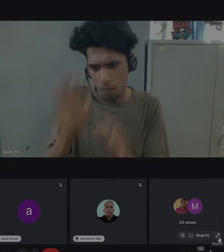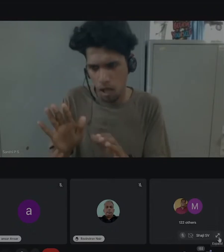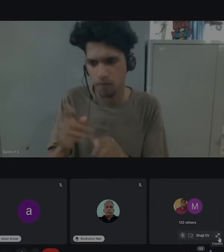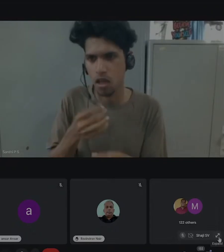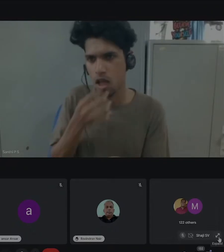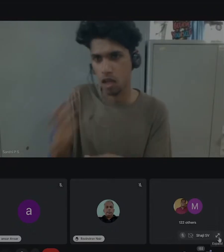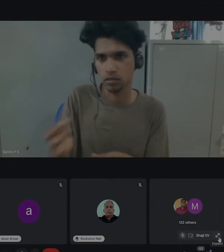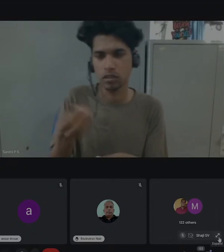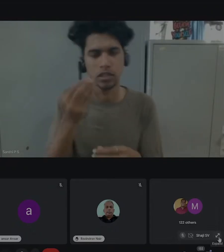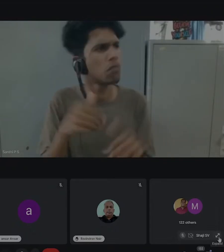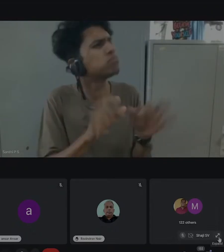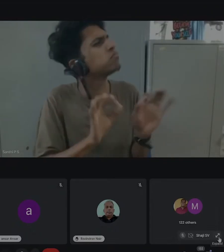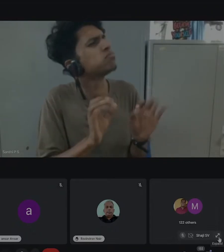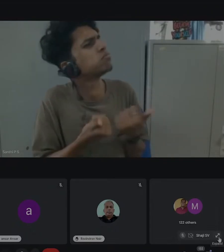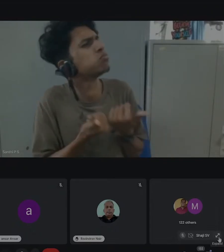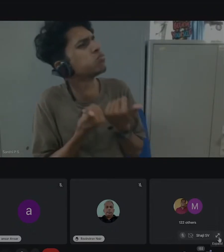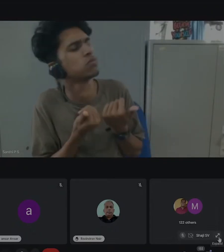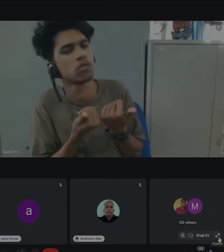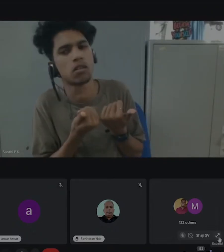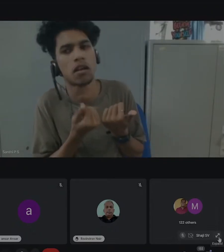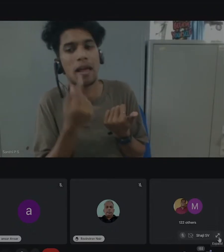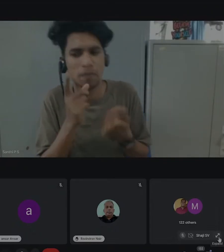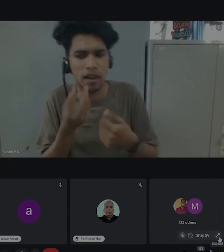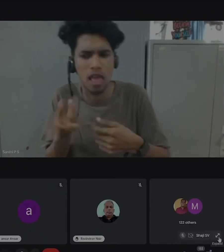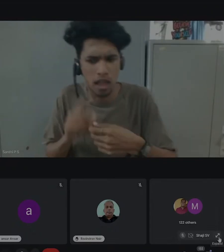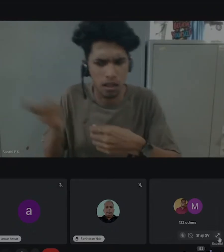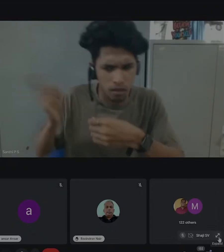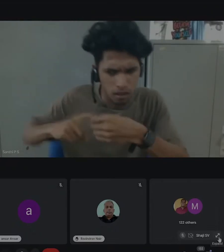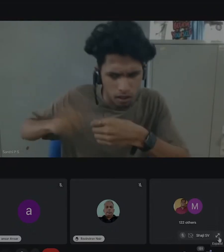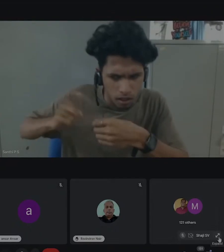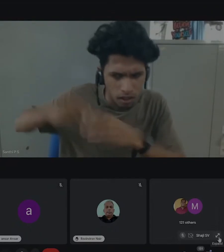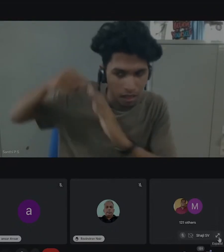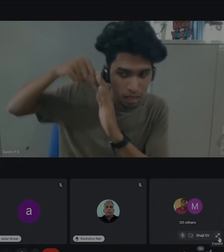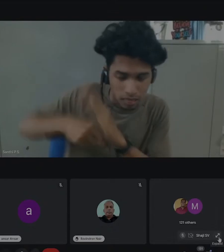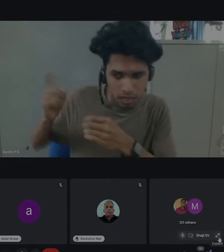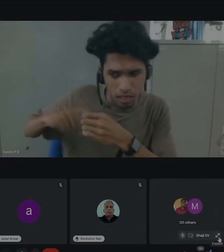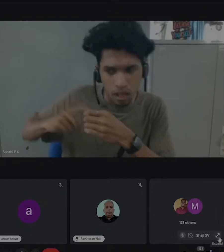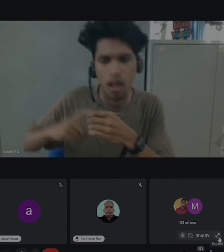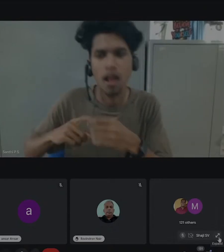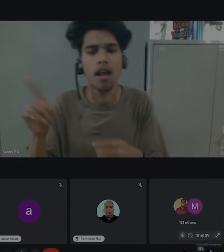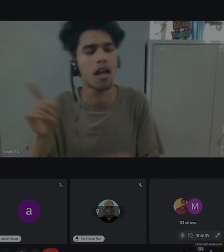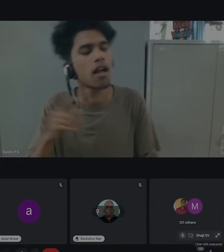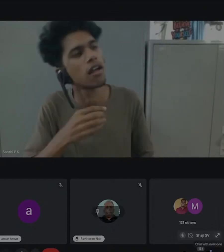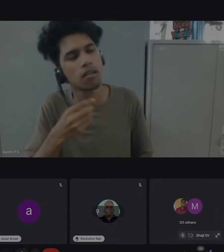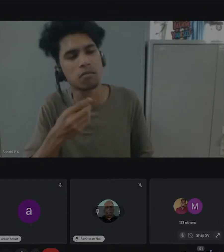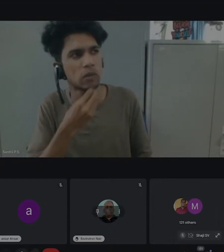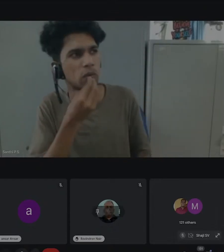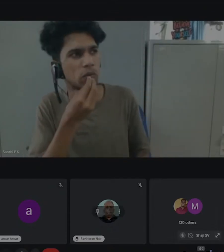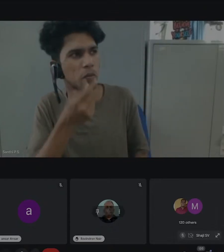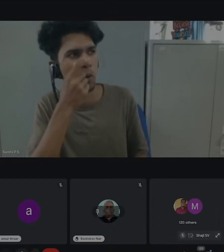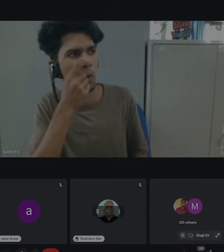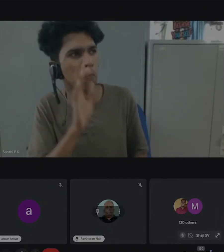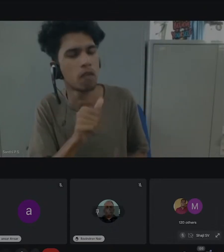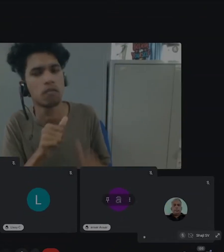പലരും പറയാറുള്ളൂ. പക്ഷെ നമ്മൾ വിശദമായി ചോദിക്കുമ്പോൾ മനസ്സിലാകും കുഞ്ഞിന് ഭക്ഷണം കഴിക്കാൻ ബുദ്ധിമുട്ടുണ്ട് എന്ന്. അപ്പൊ